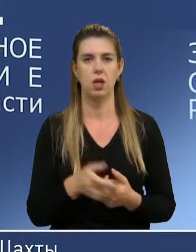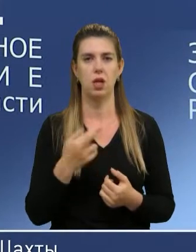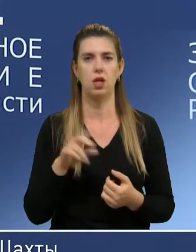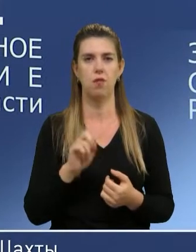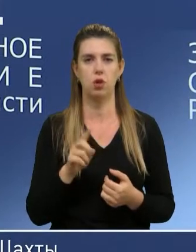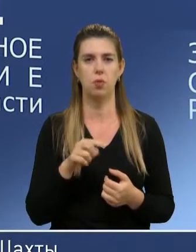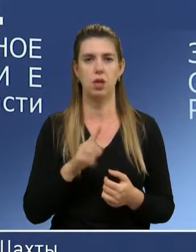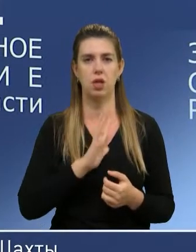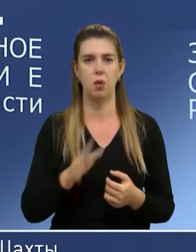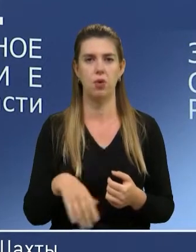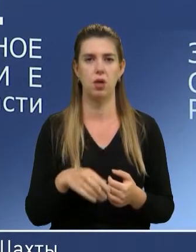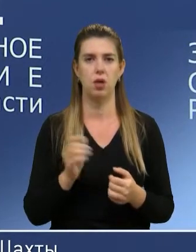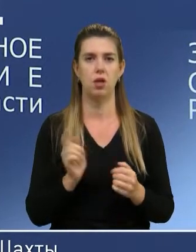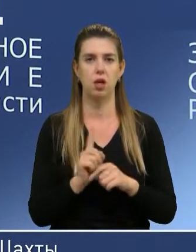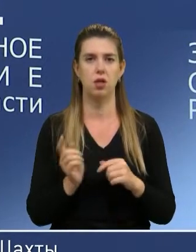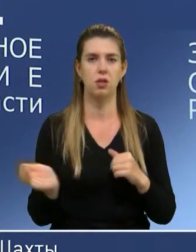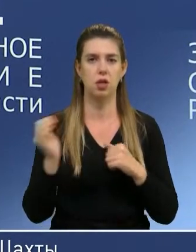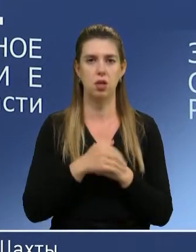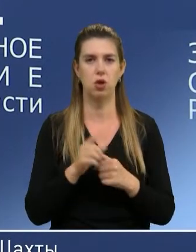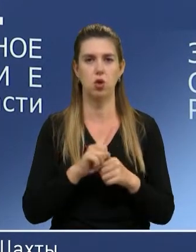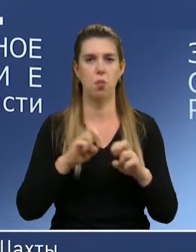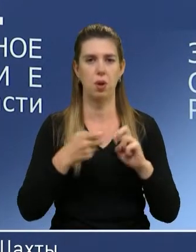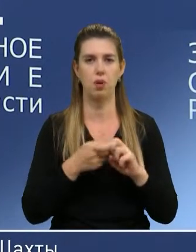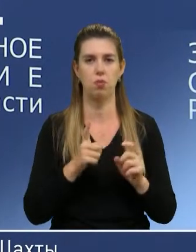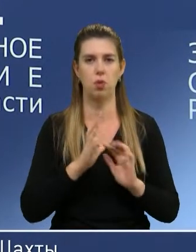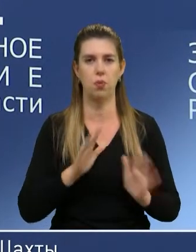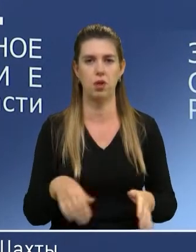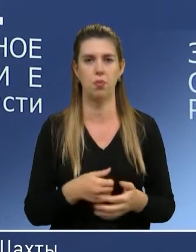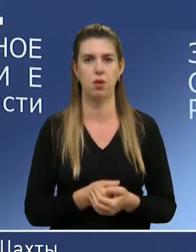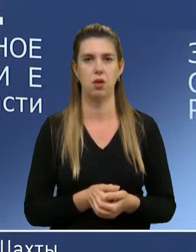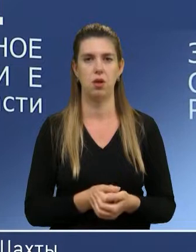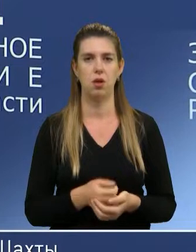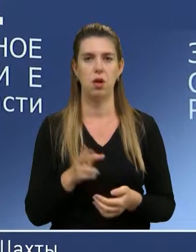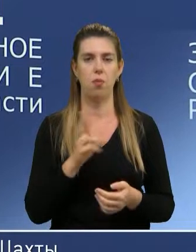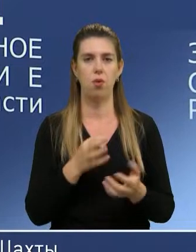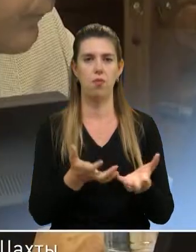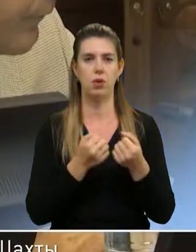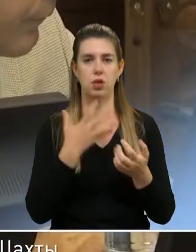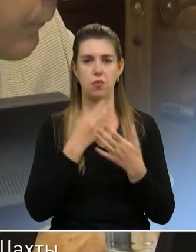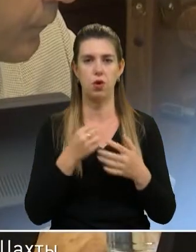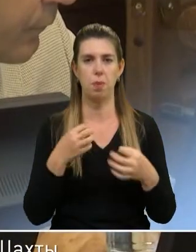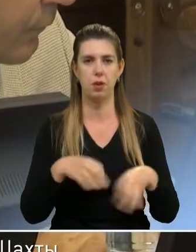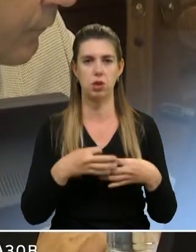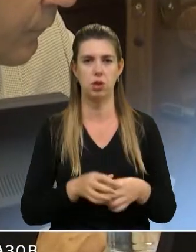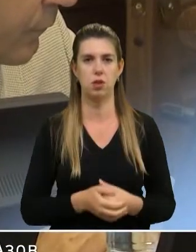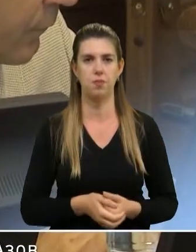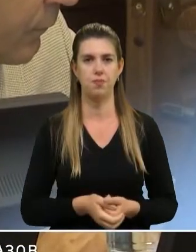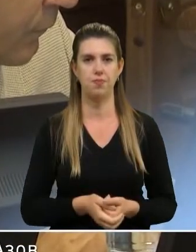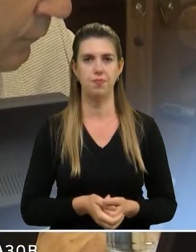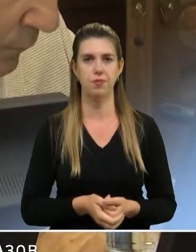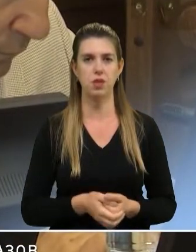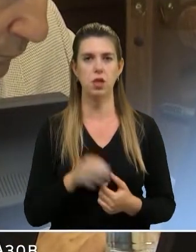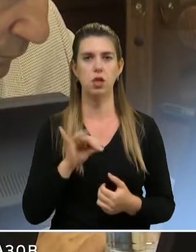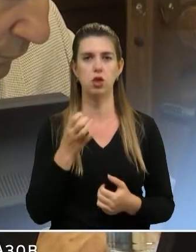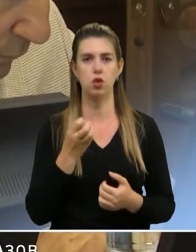чтобы это не было там, ну, целой такой операцией, да, по вызволению своей машины. Кроме